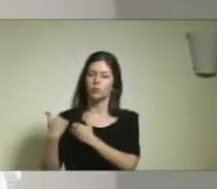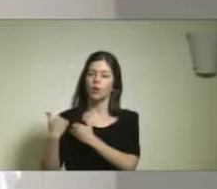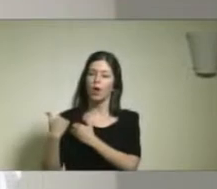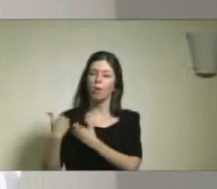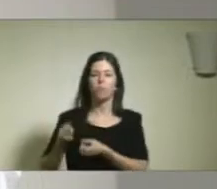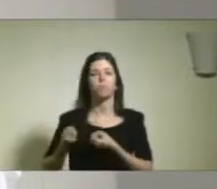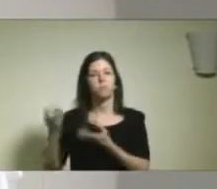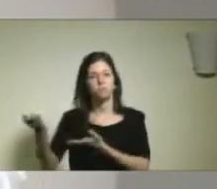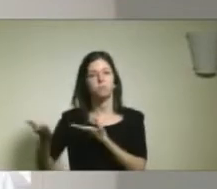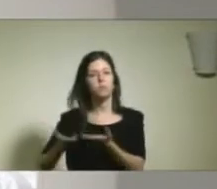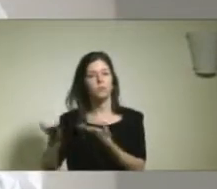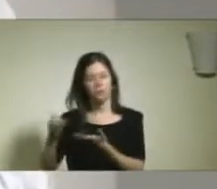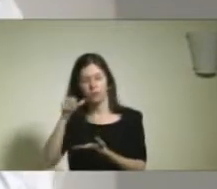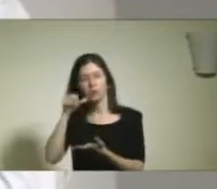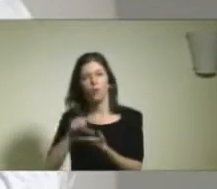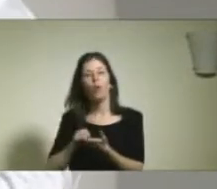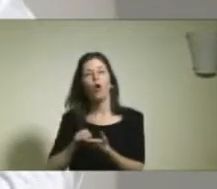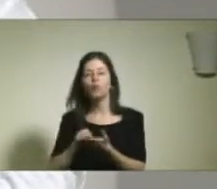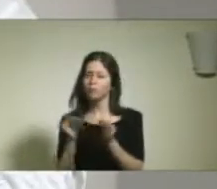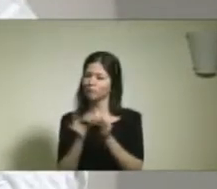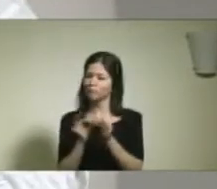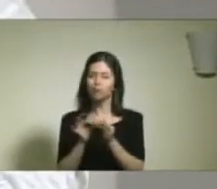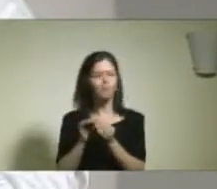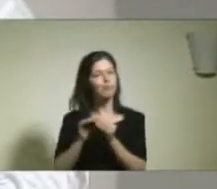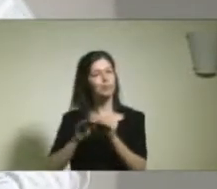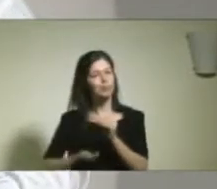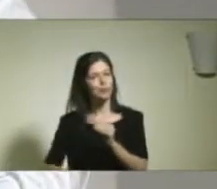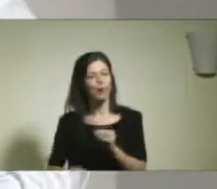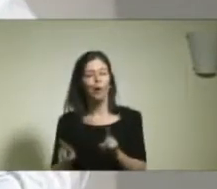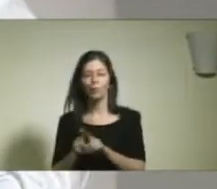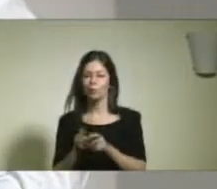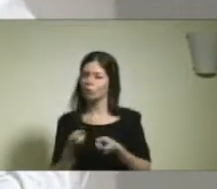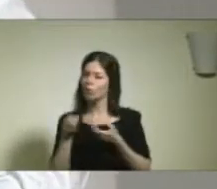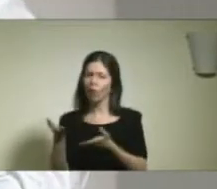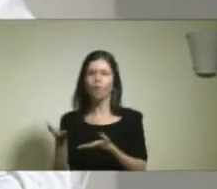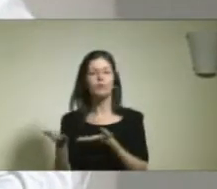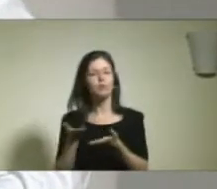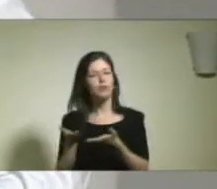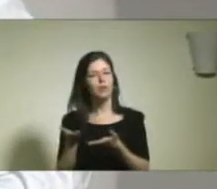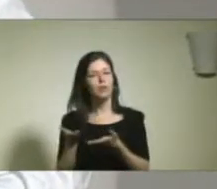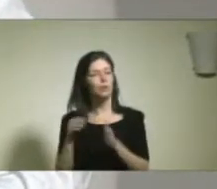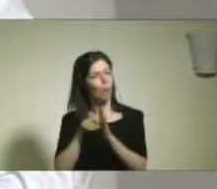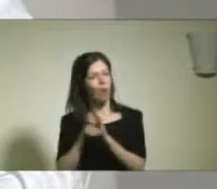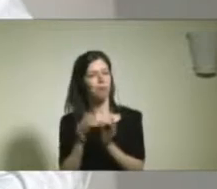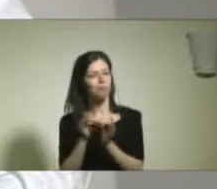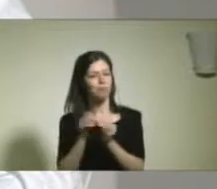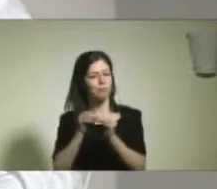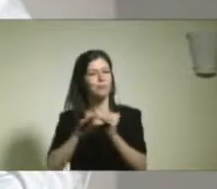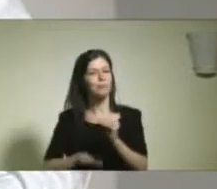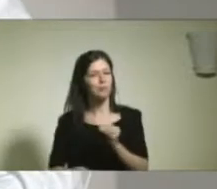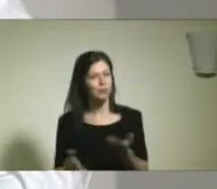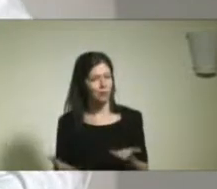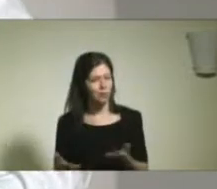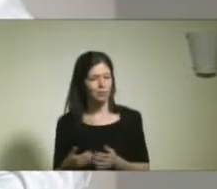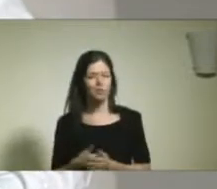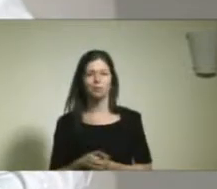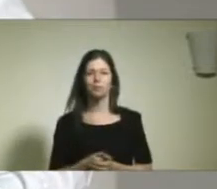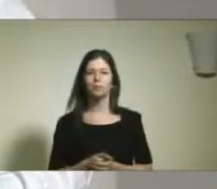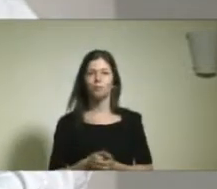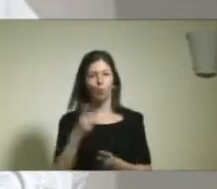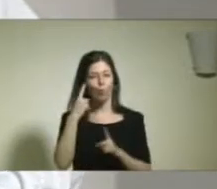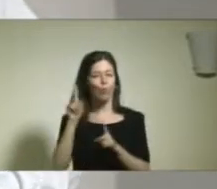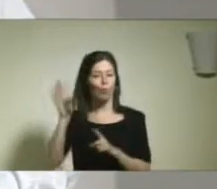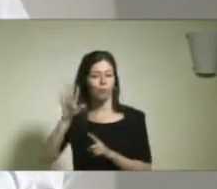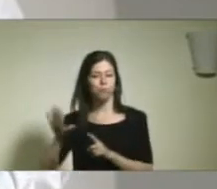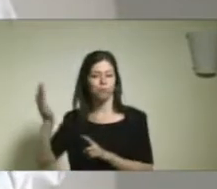de services postaux abordables ainsi qu'aux services bancaires abordables aux Premières Nations. Et je